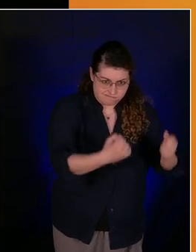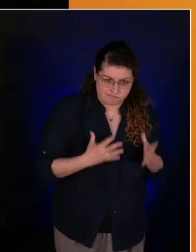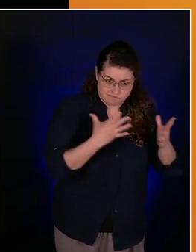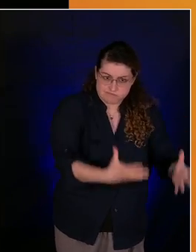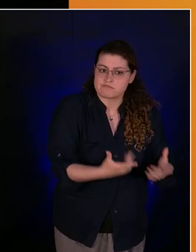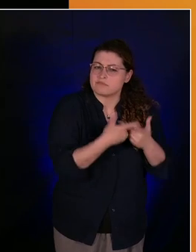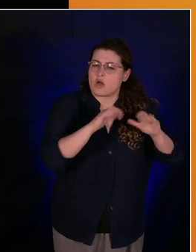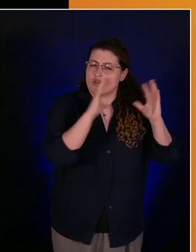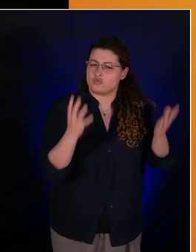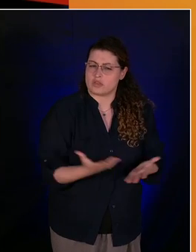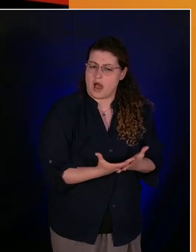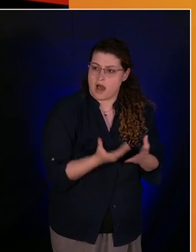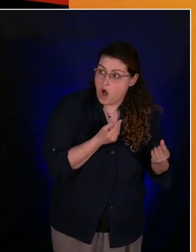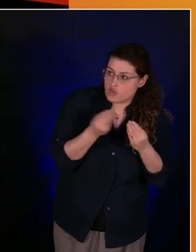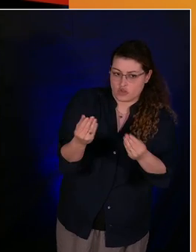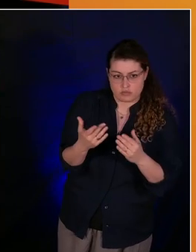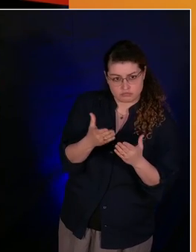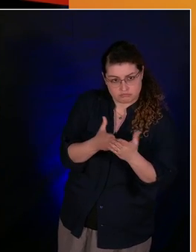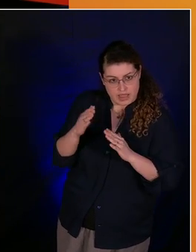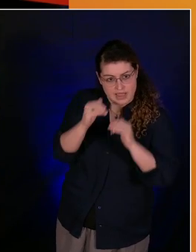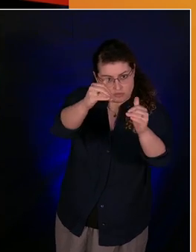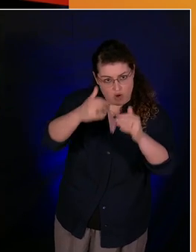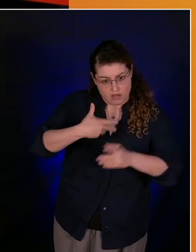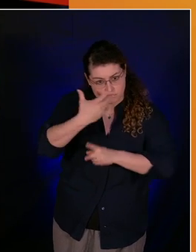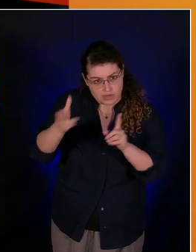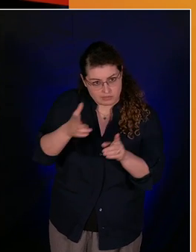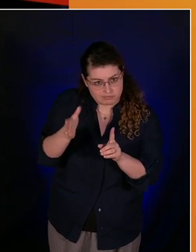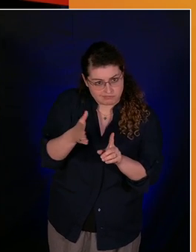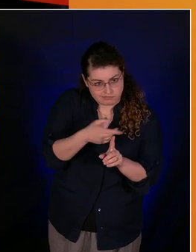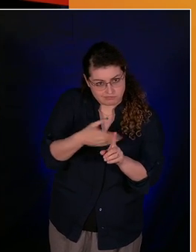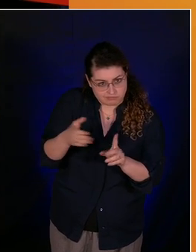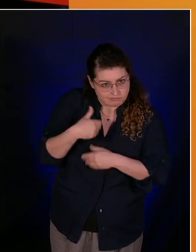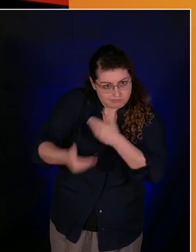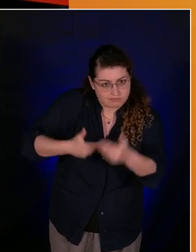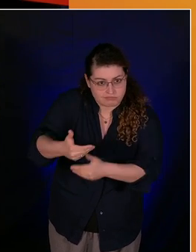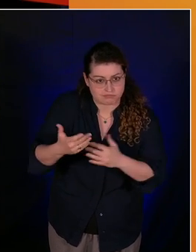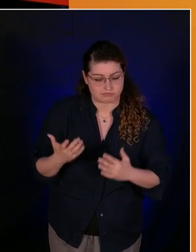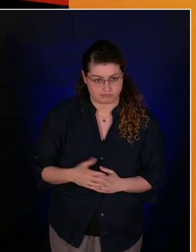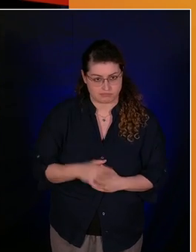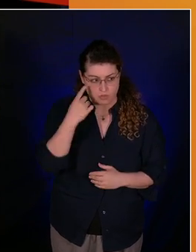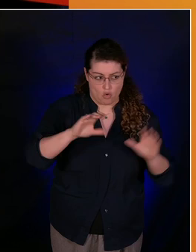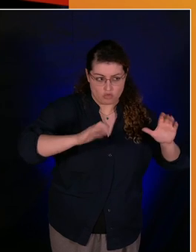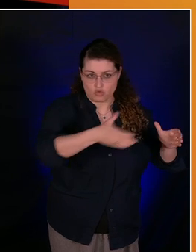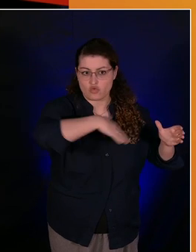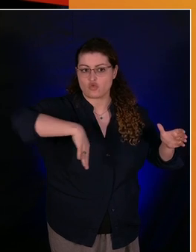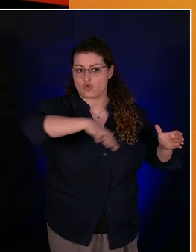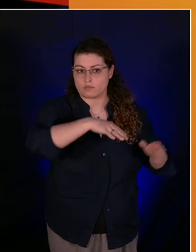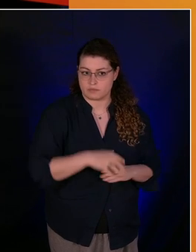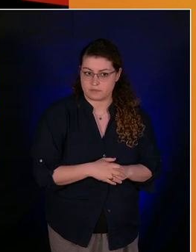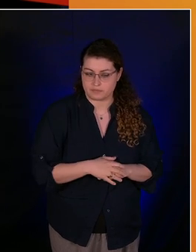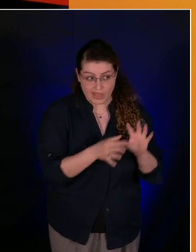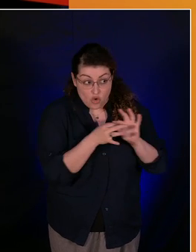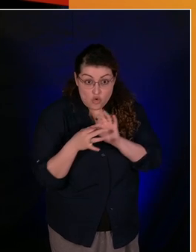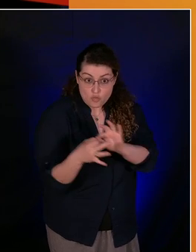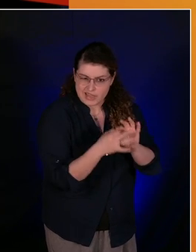courage redonnne de l'espoir et du sens à la lutte à l'action collective l'unité de toutes les forces de